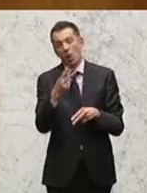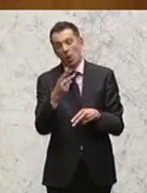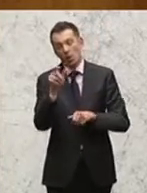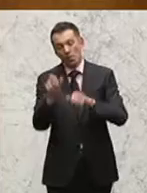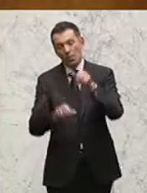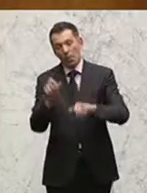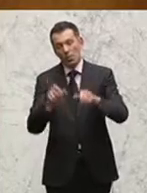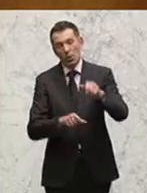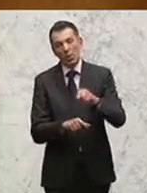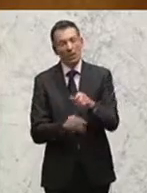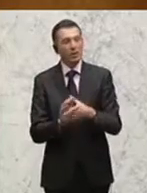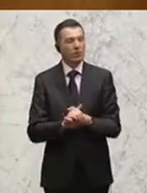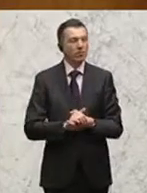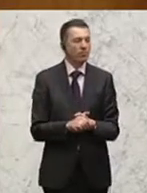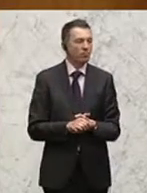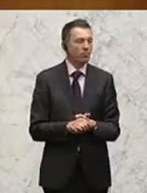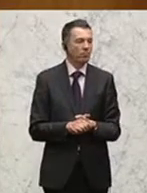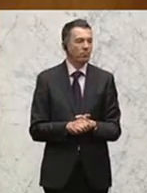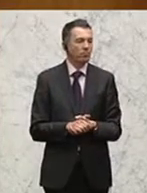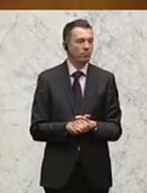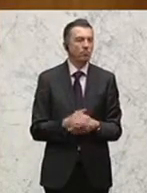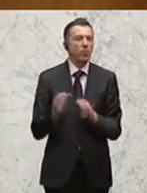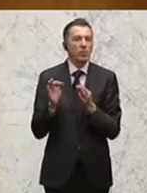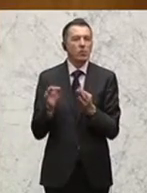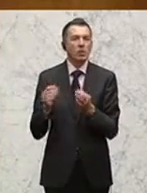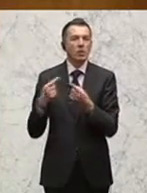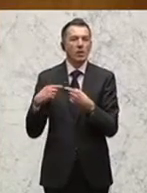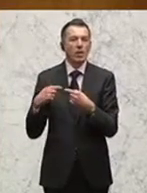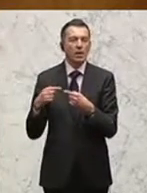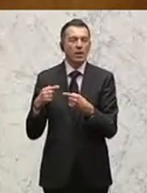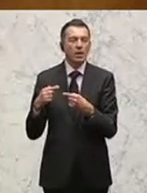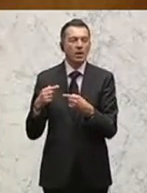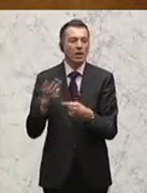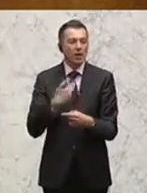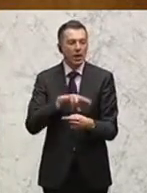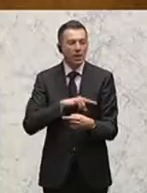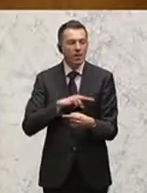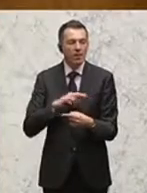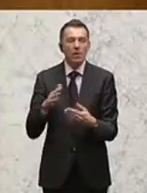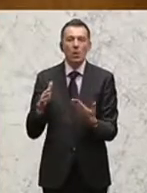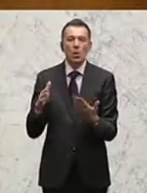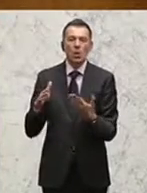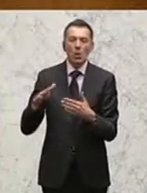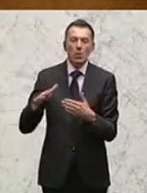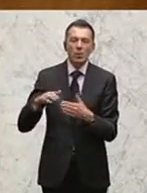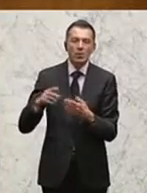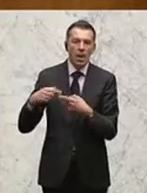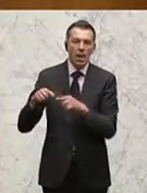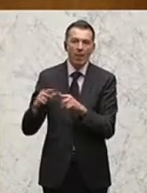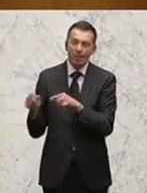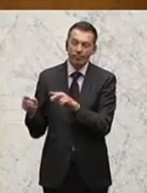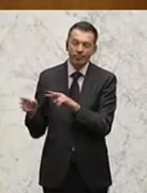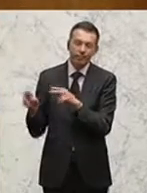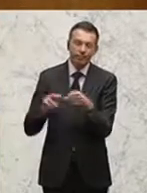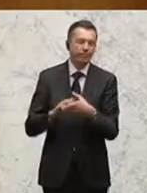Passagiere zu legen ist, die eben aus bestimmten Risikoindikatoren letztendlich auch